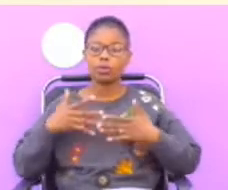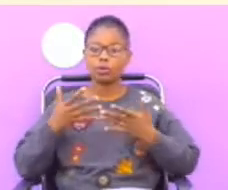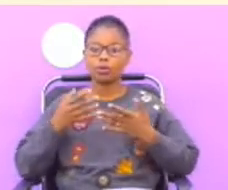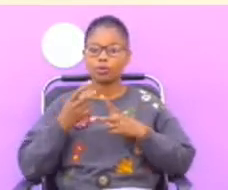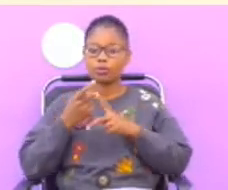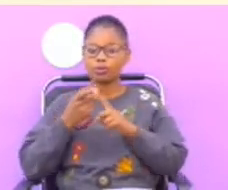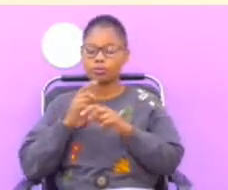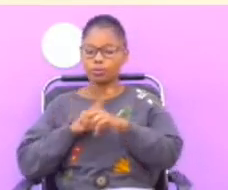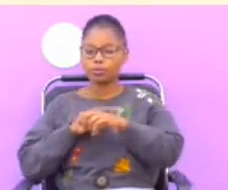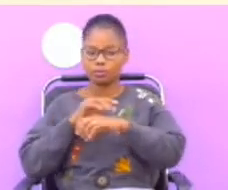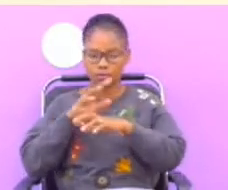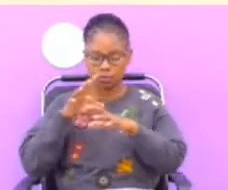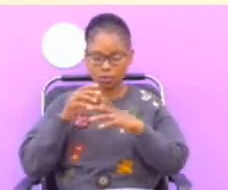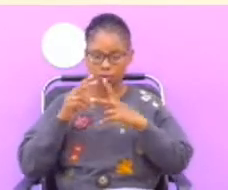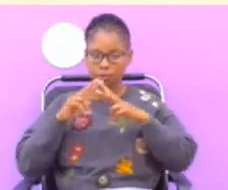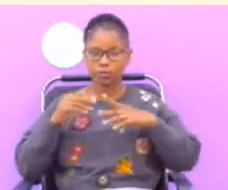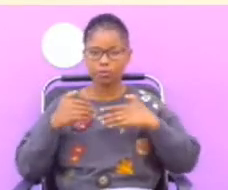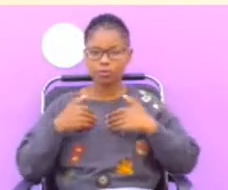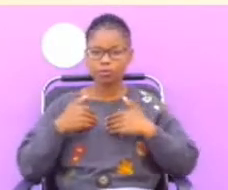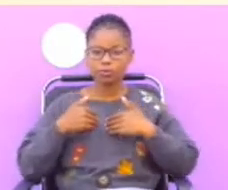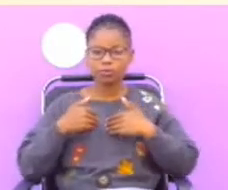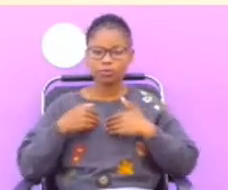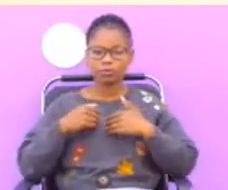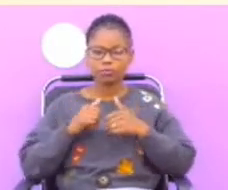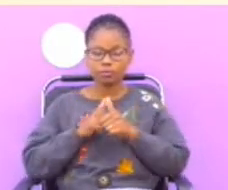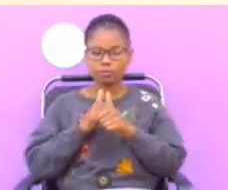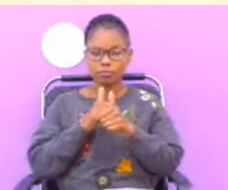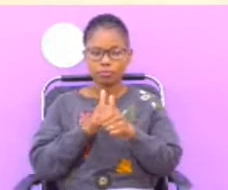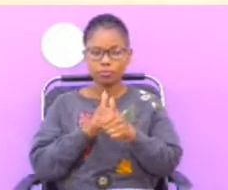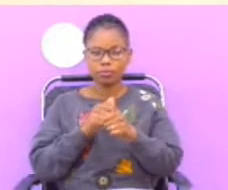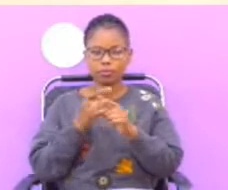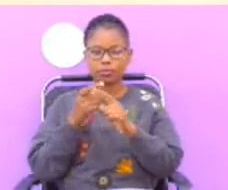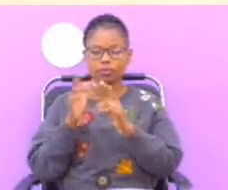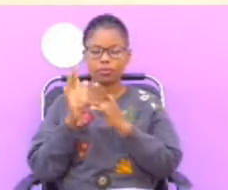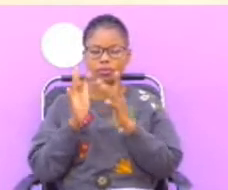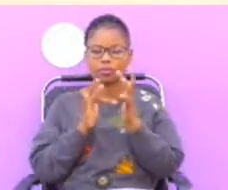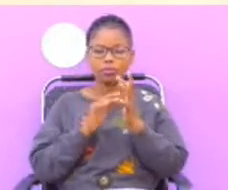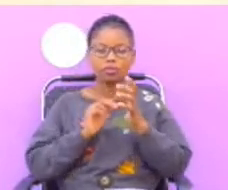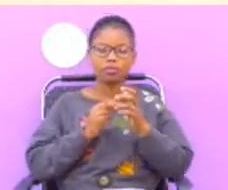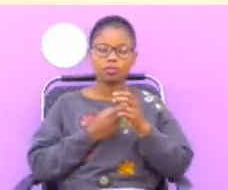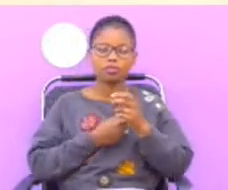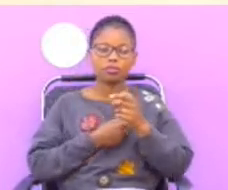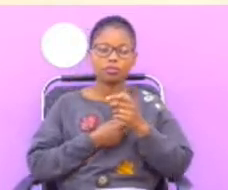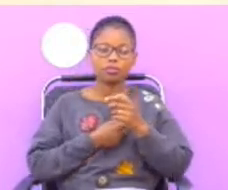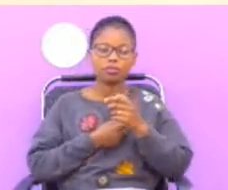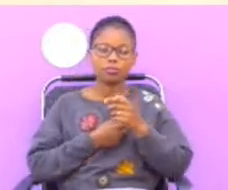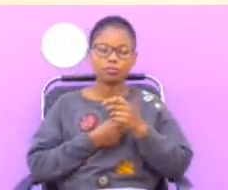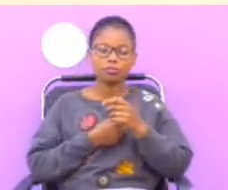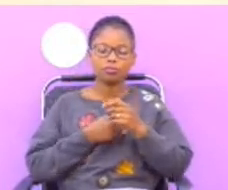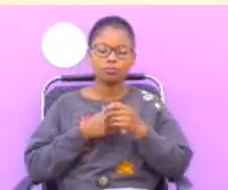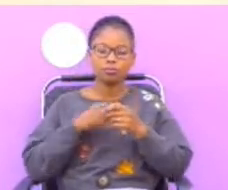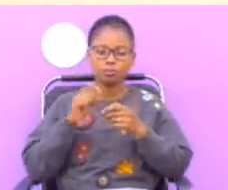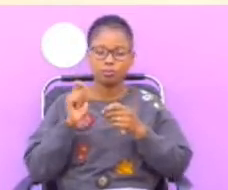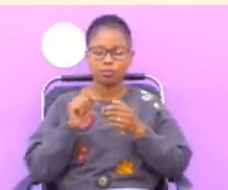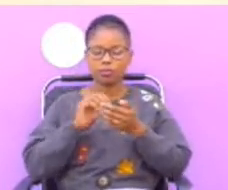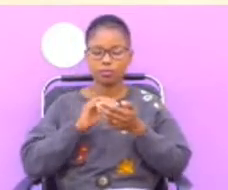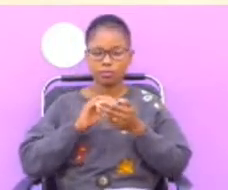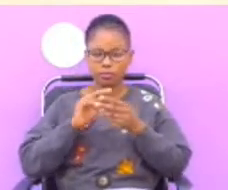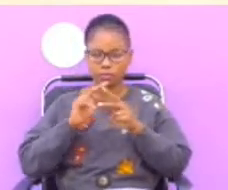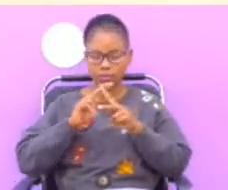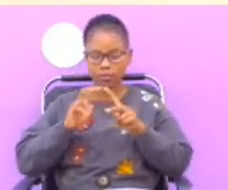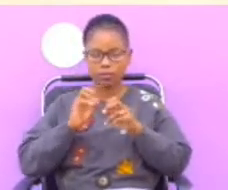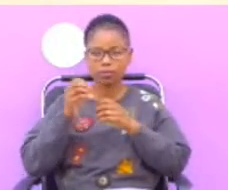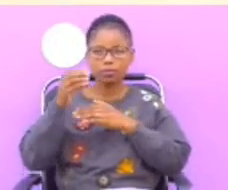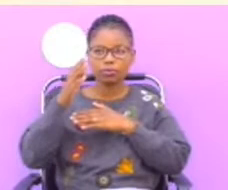thayu wa Mwathani, na ni watinda umenyereirwo ni Jesu witu. Nie ndatinda menyereirwo wihokeku wa Ngai uri iguru